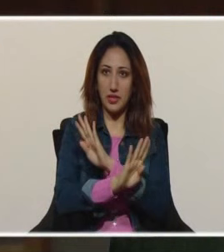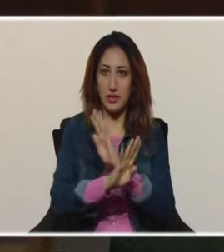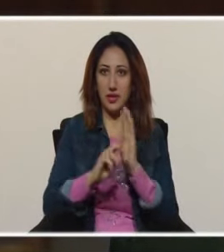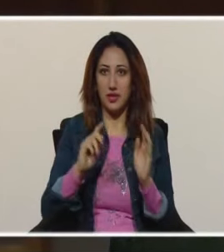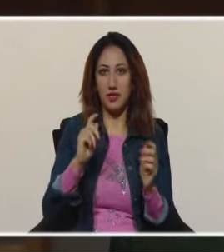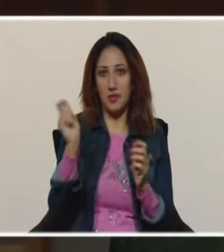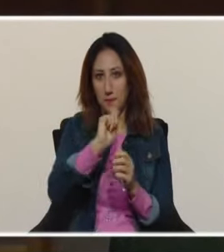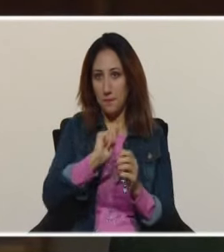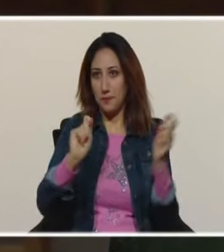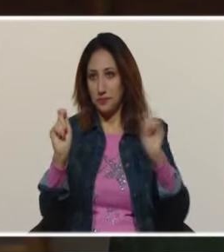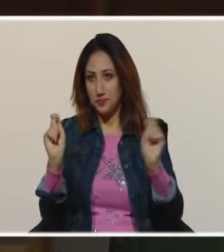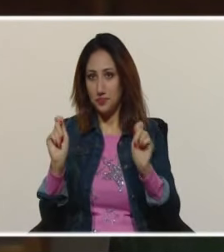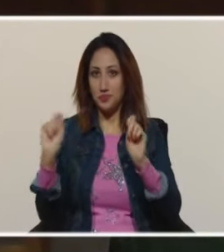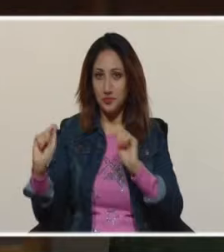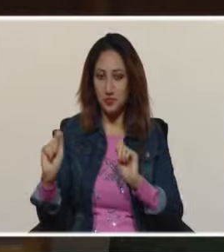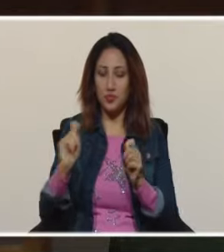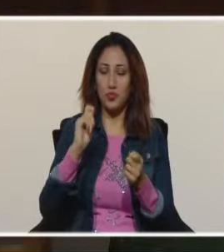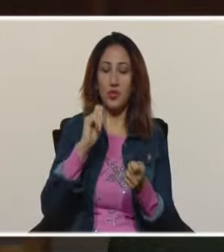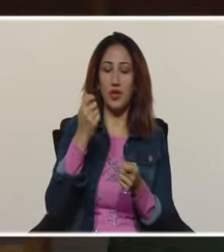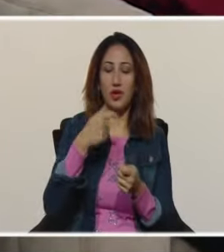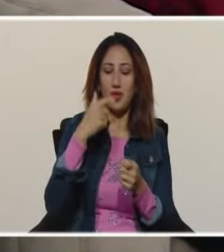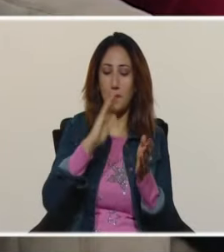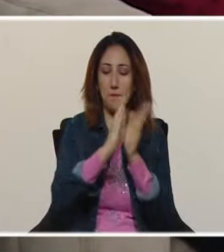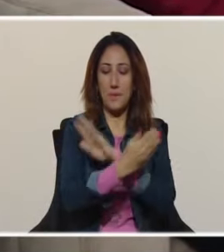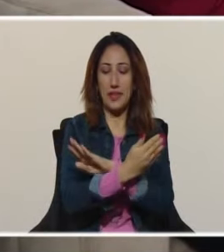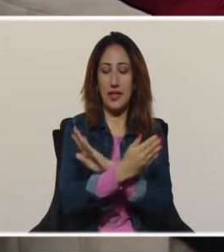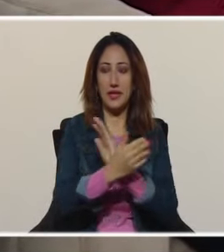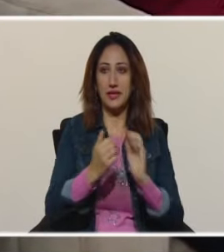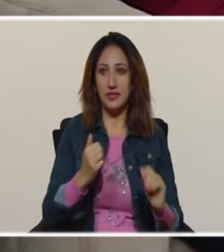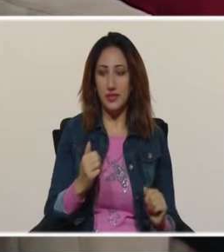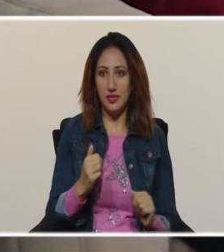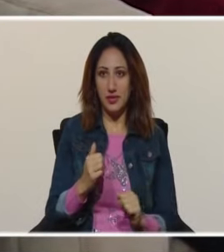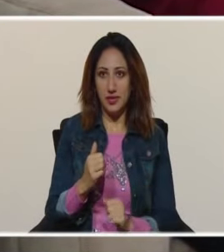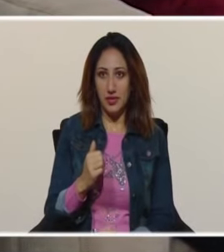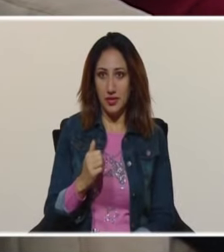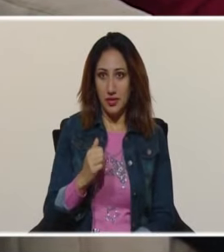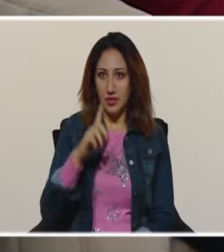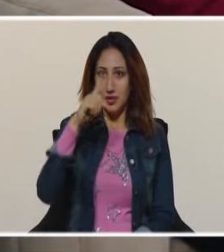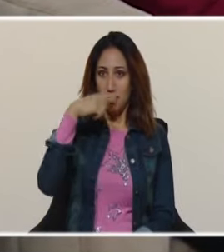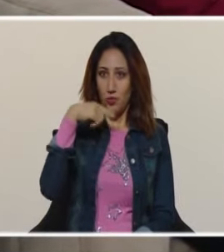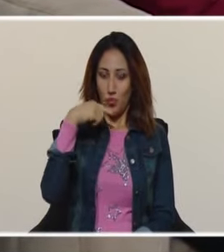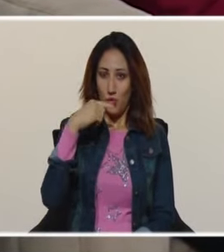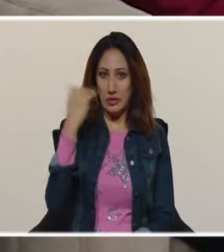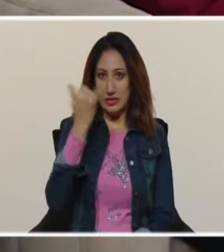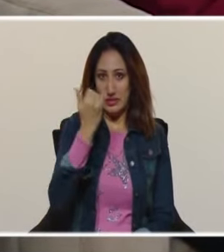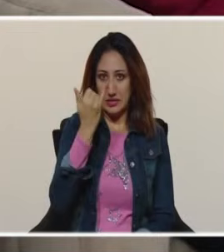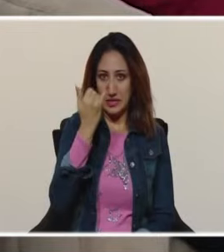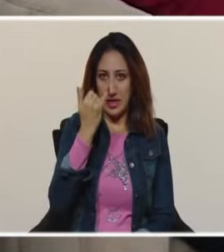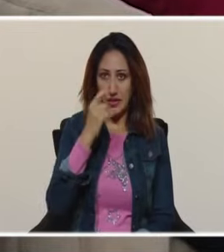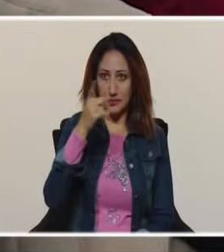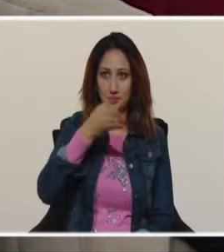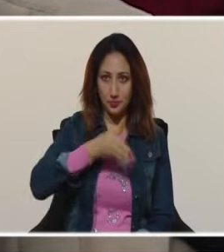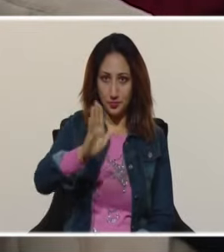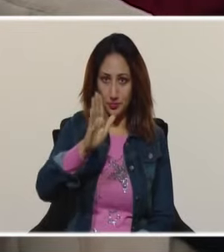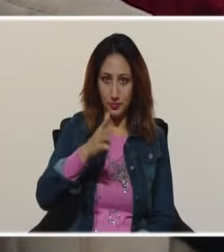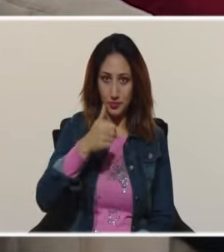بنبدل على طول خلاص. في مقالب عملناها مثلا مع صالون حلاقه، حد لسه فاتح جديد، دخلت انا وهو،